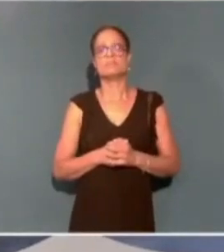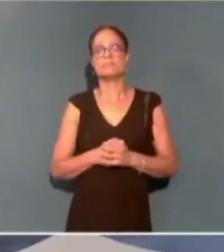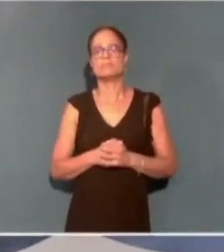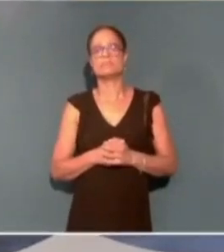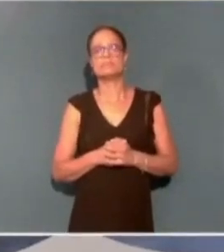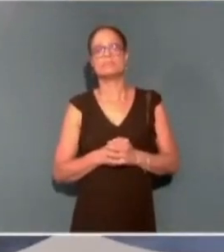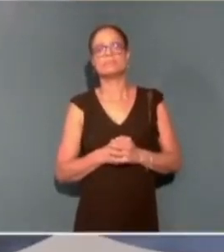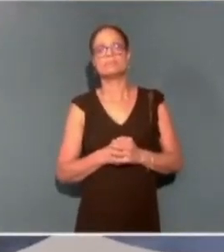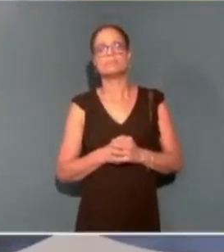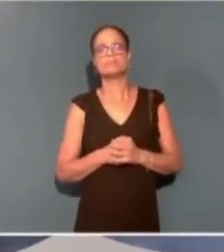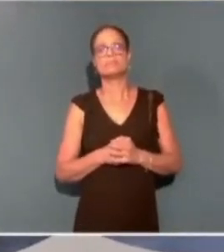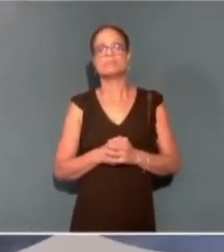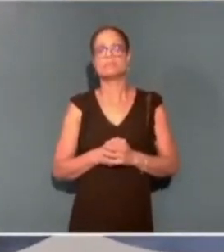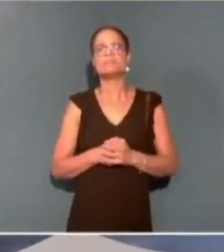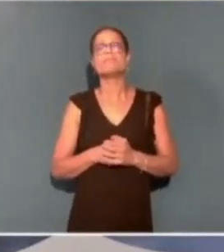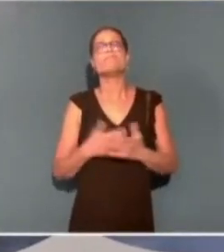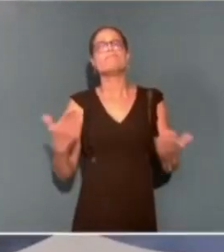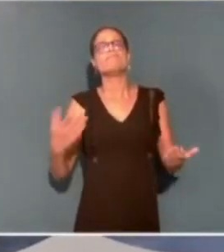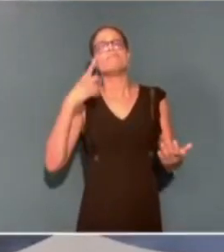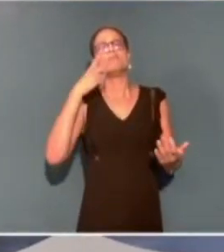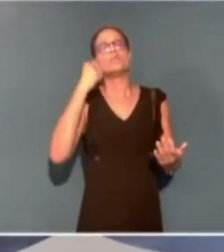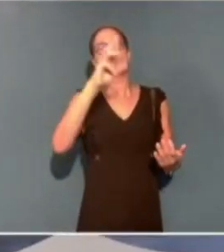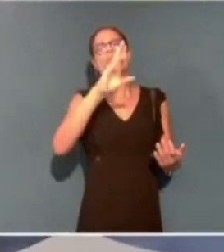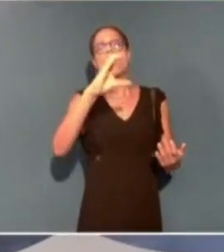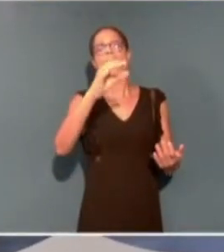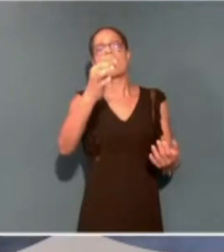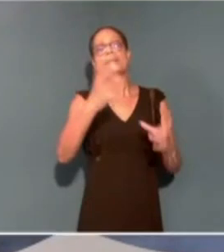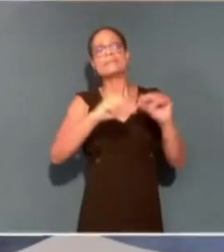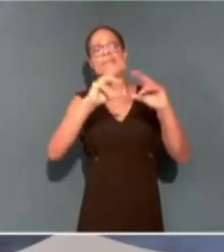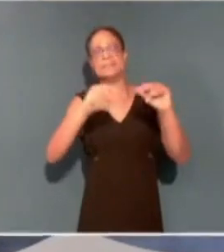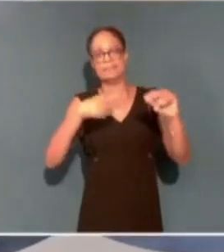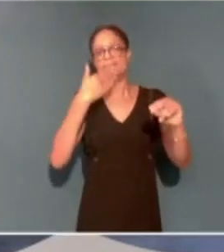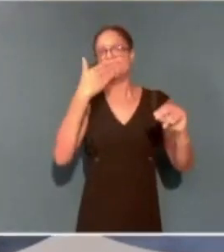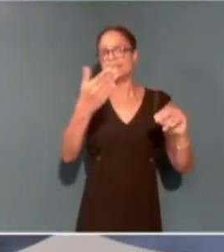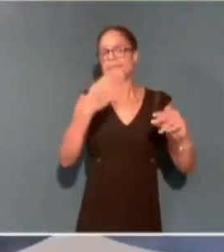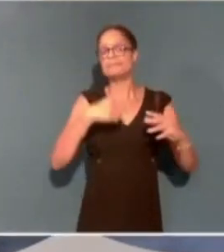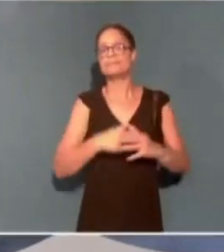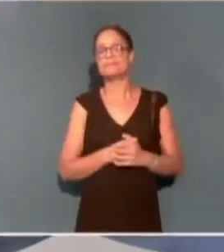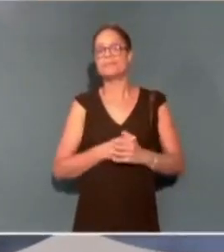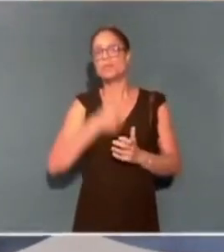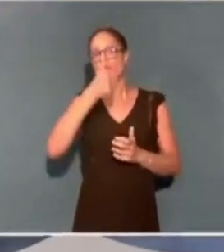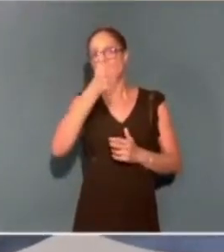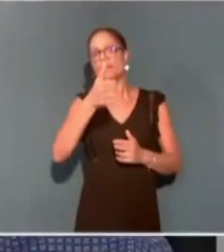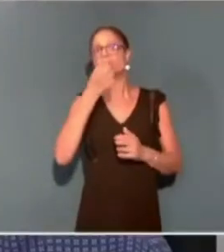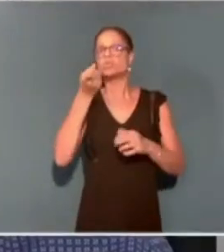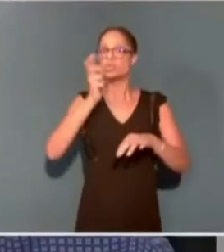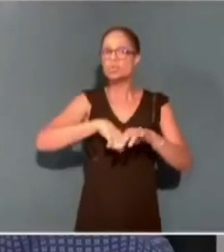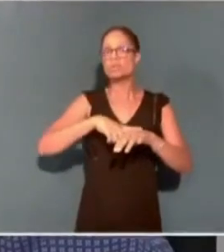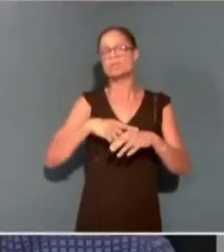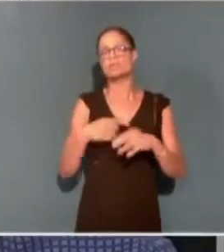Non, je remercie le collègue Odécorail qui a d'emblée entamé les préconisations. En tout